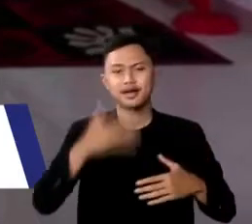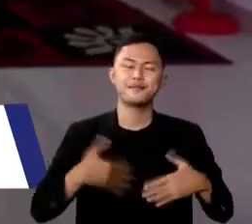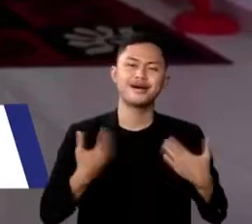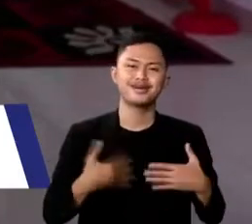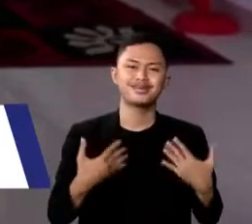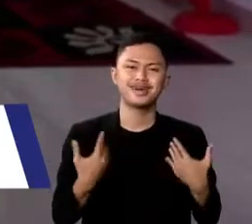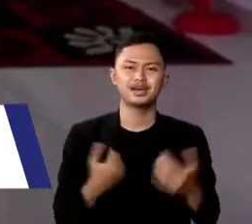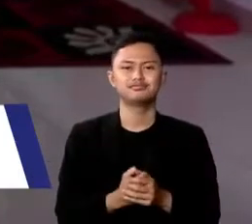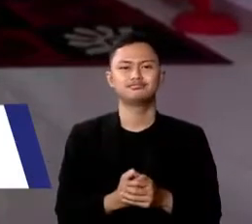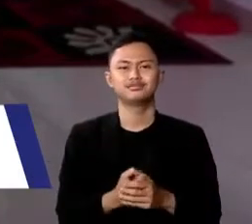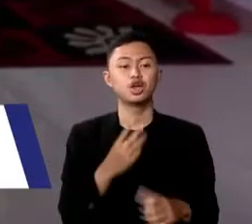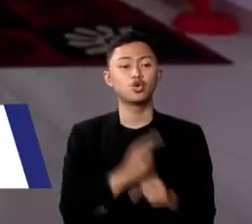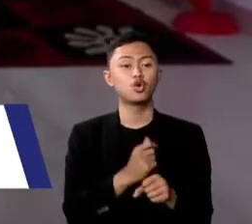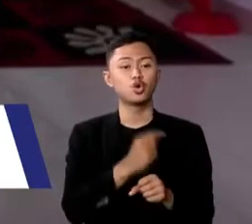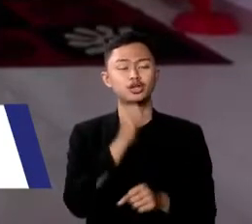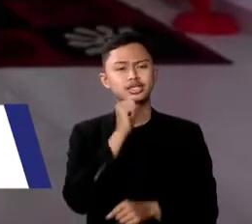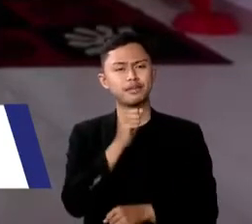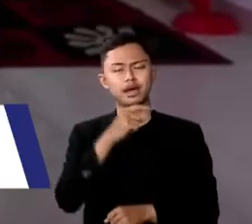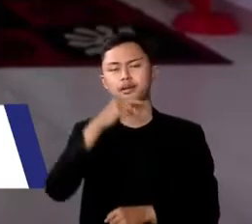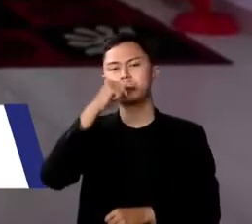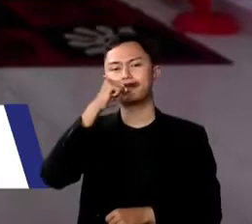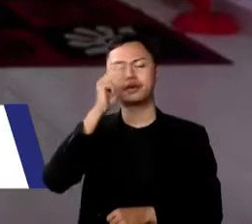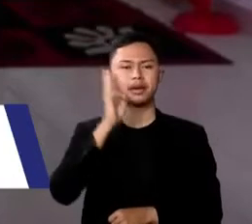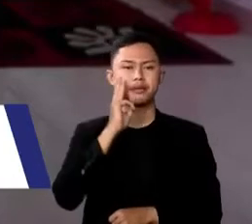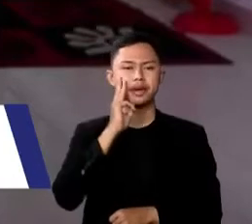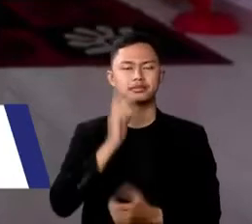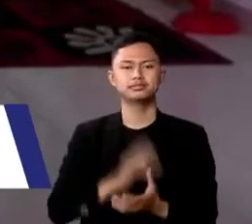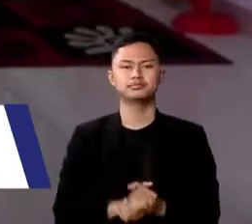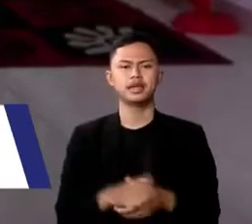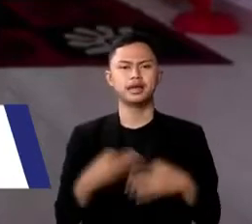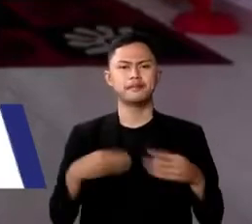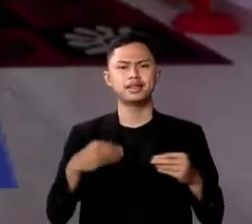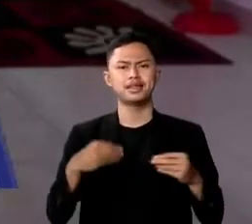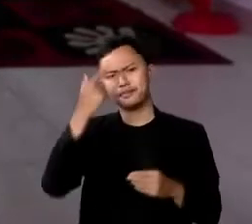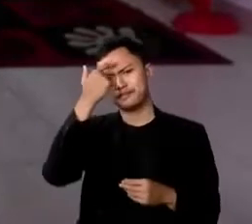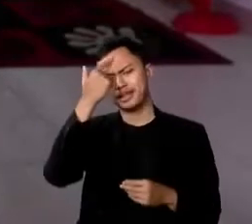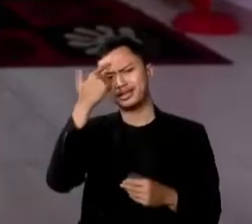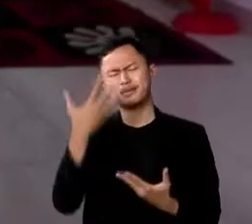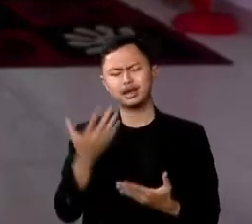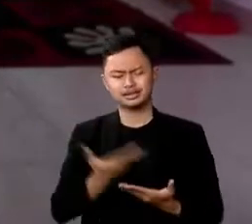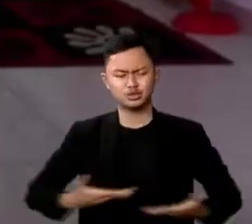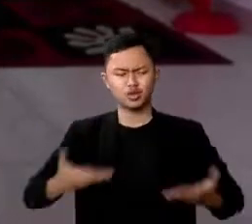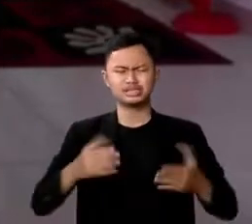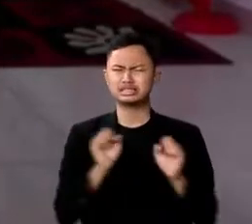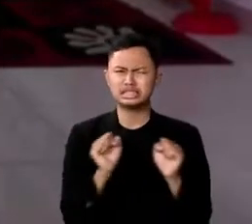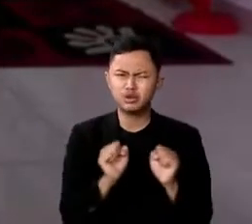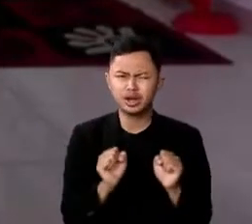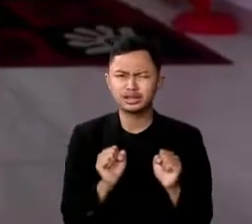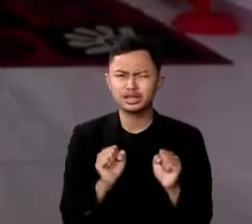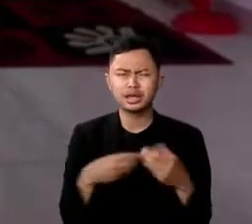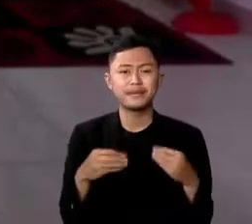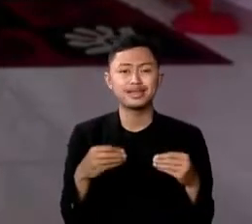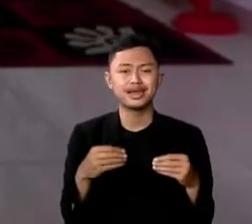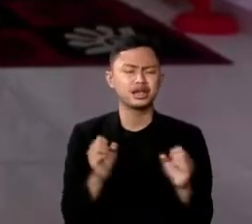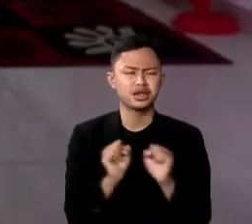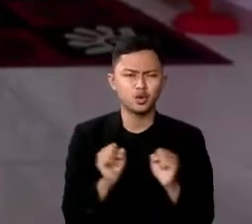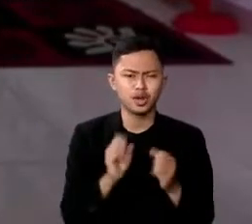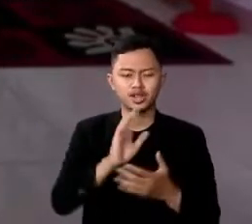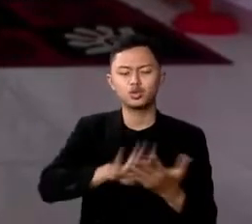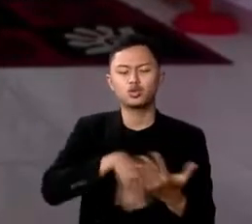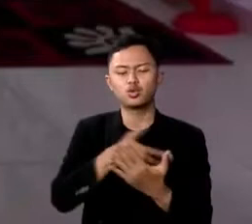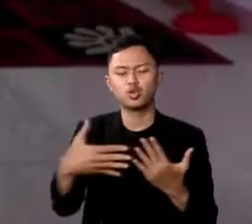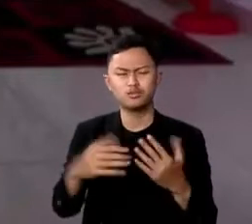gurunya adalah Hayden Bunda dan materi pelajaran kan keadaannya darurat materinya juga darurat